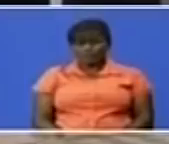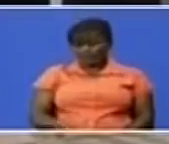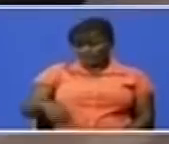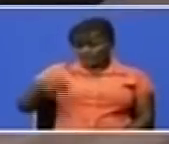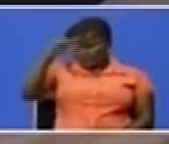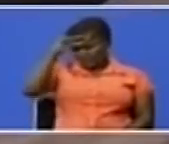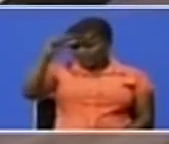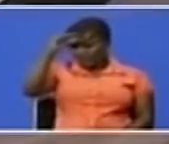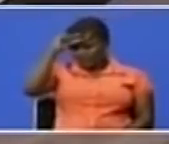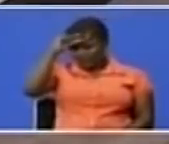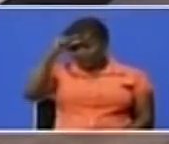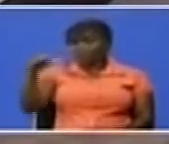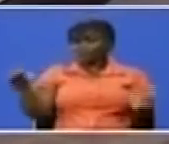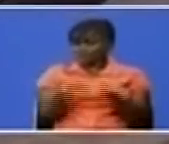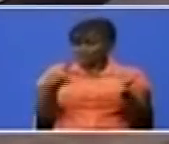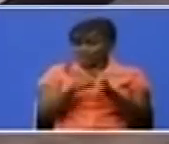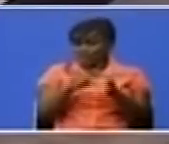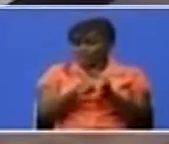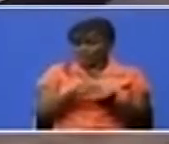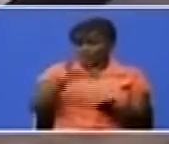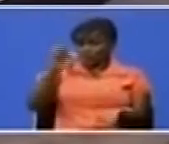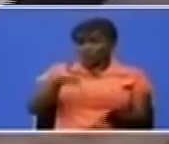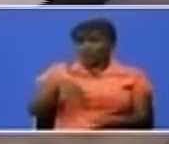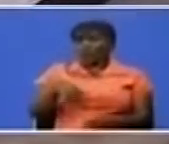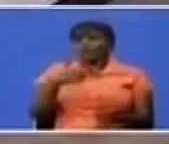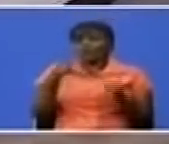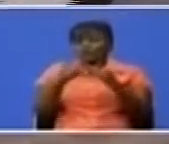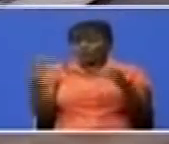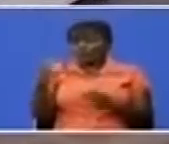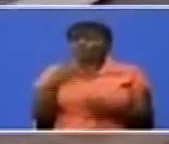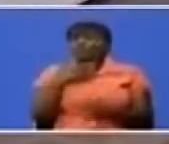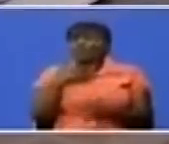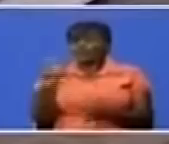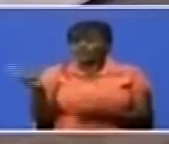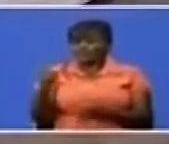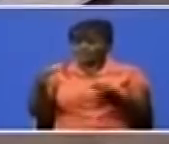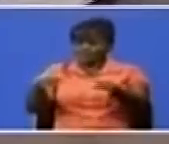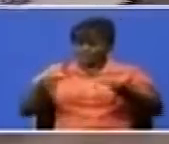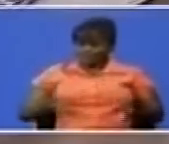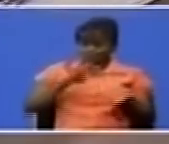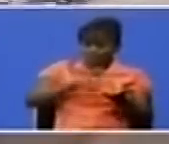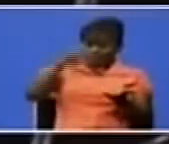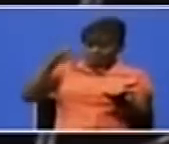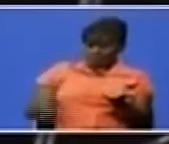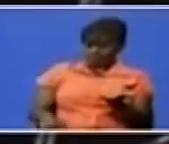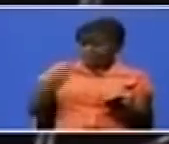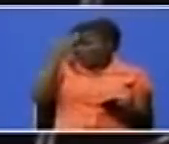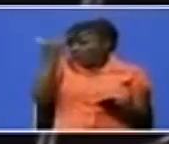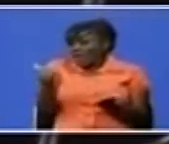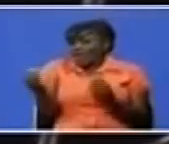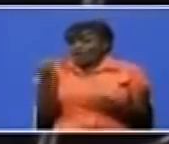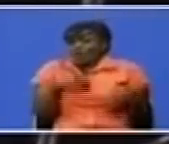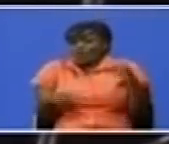Serikali yazidi kujipata matatani huku viongozi wa CORD wakimtaka waziri wa fedha Henry Rotich kujiuzulu kutokana na sakata